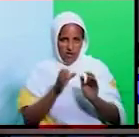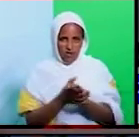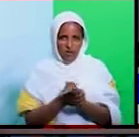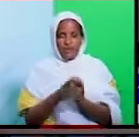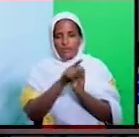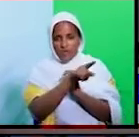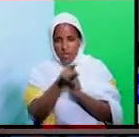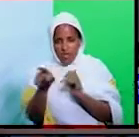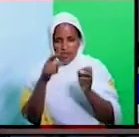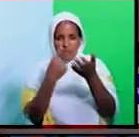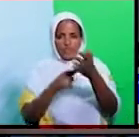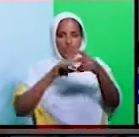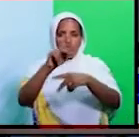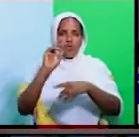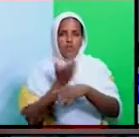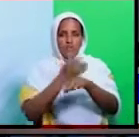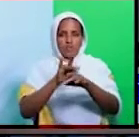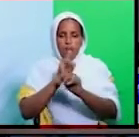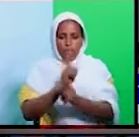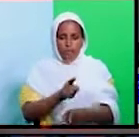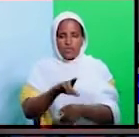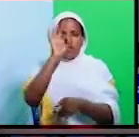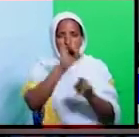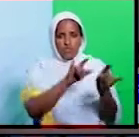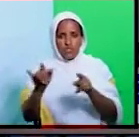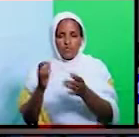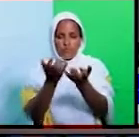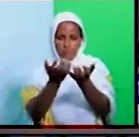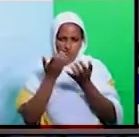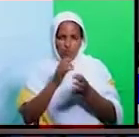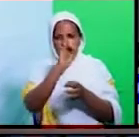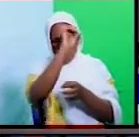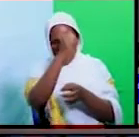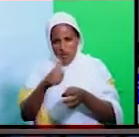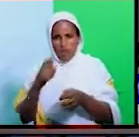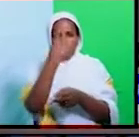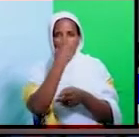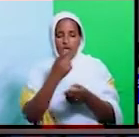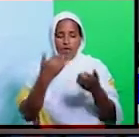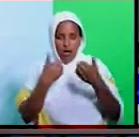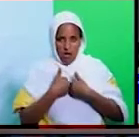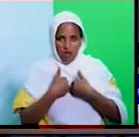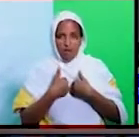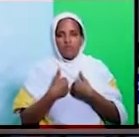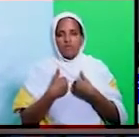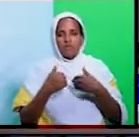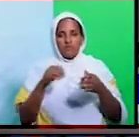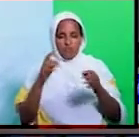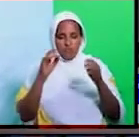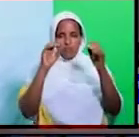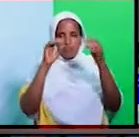መንፈስ ብዙ ሰዎች የሚጨነቁት በመጽሐፍ ቅዱስ ውስጥ ግልጽ ባልሆኑት